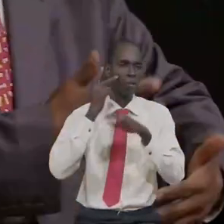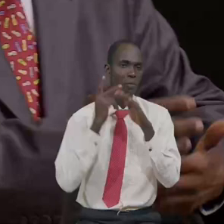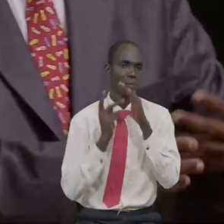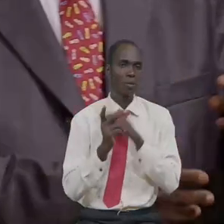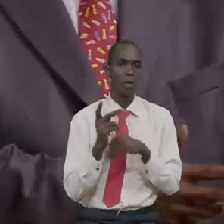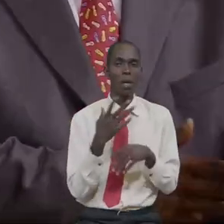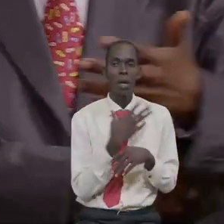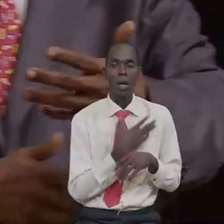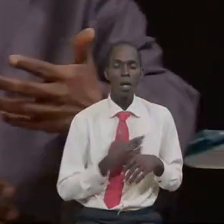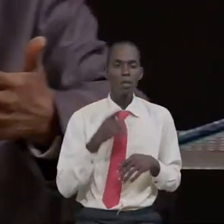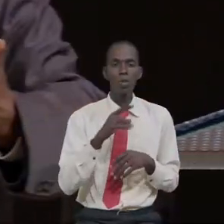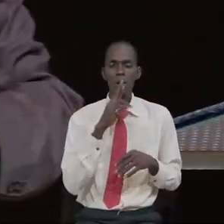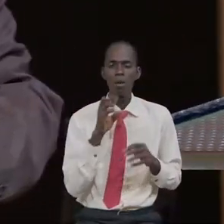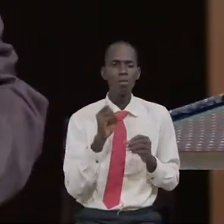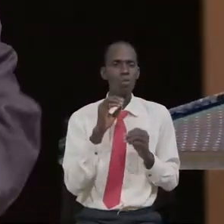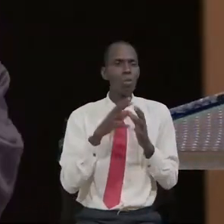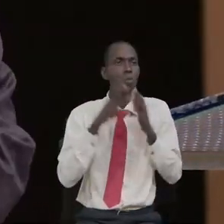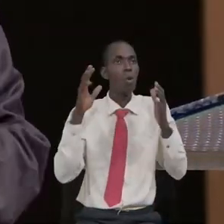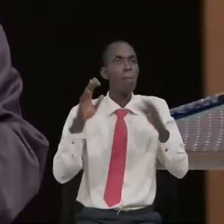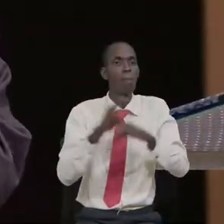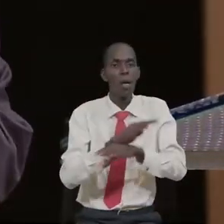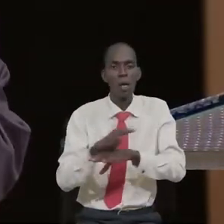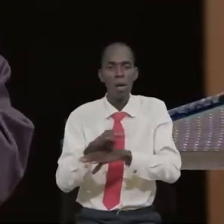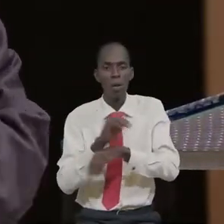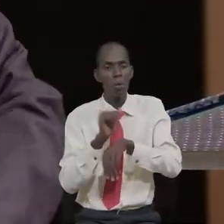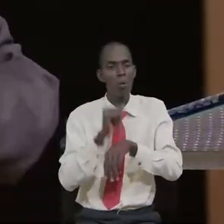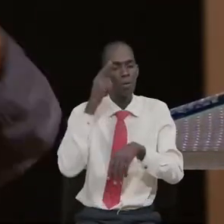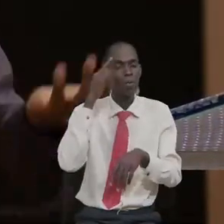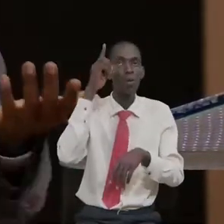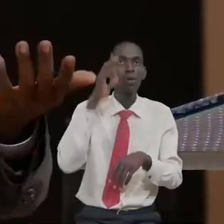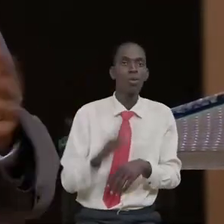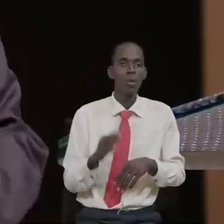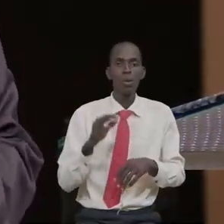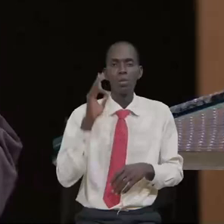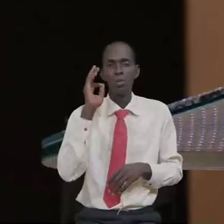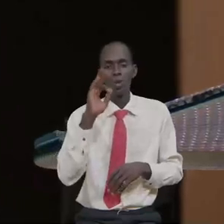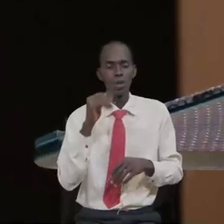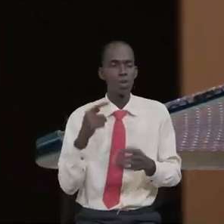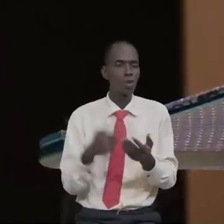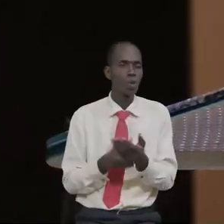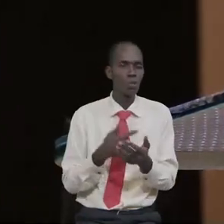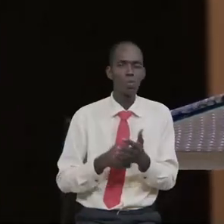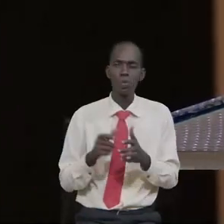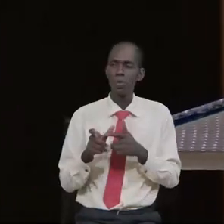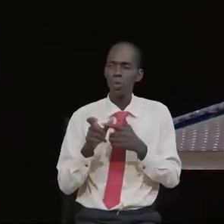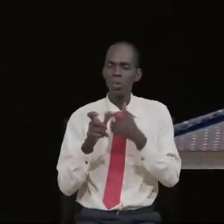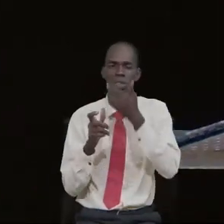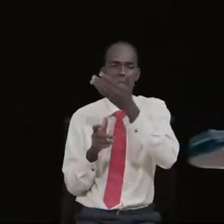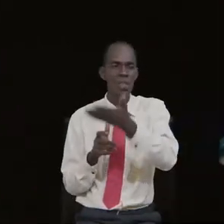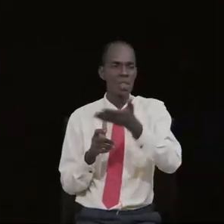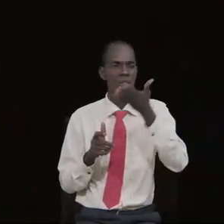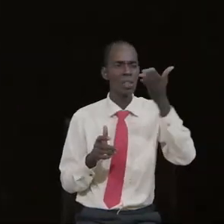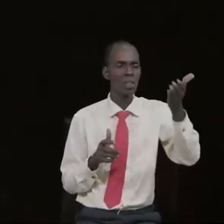trop affairé et travaillez pour Dieu, prêchez l'évangile, courez, vous courez par-ci, par-là, vous n'avez pas le temps